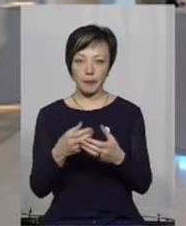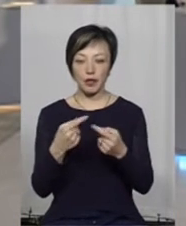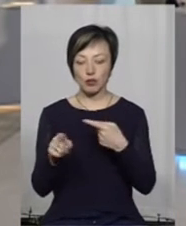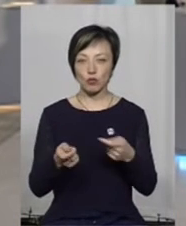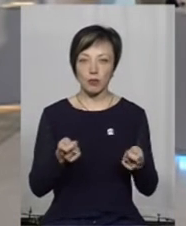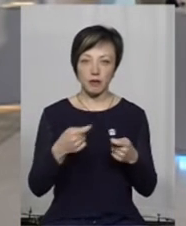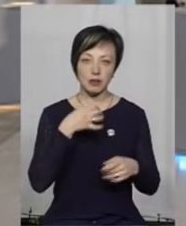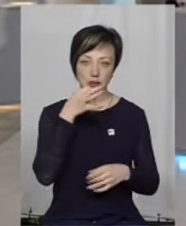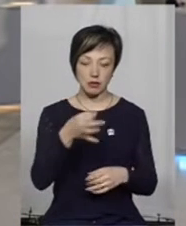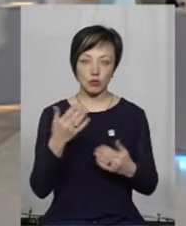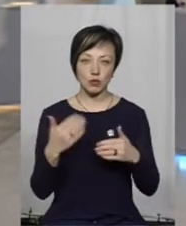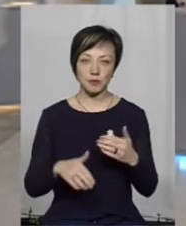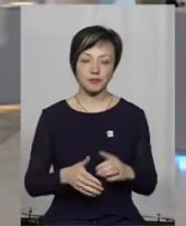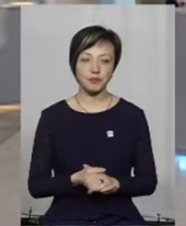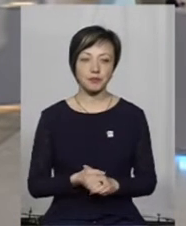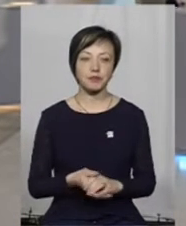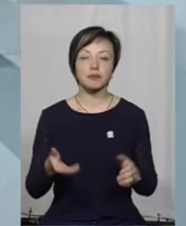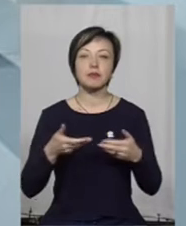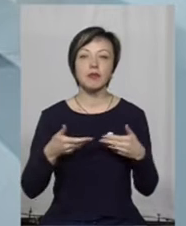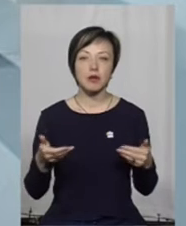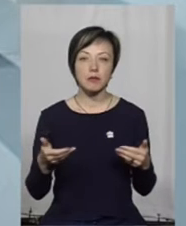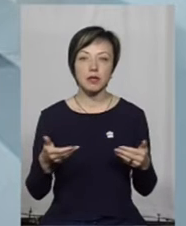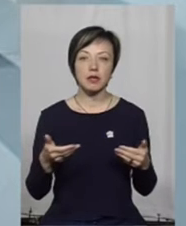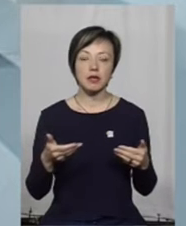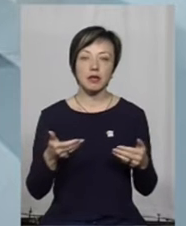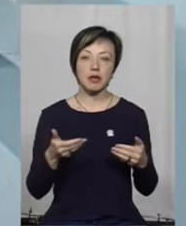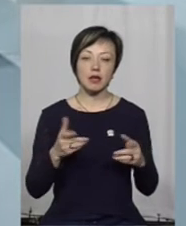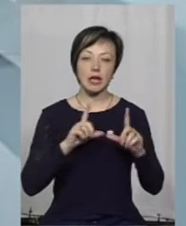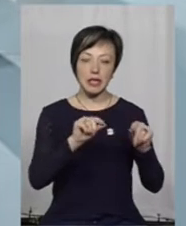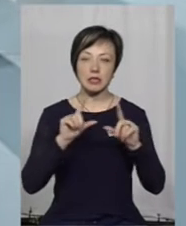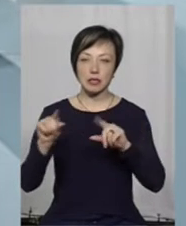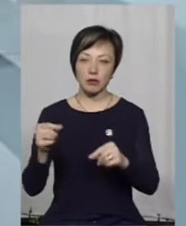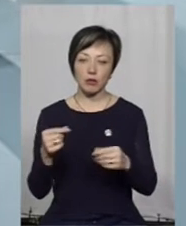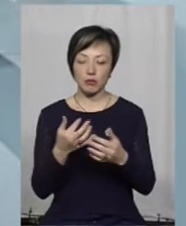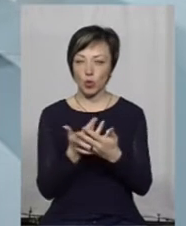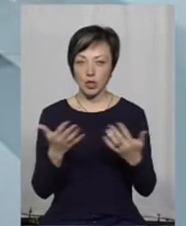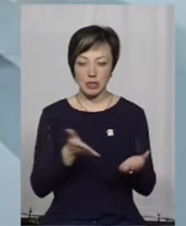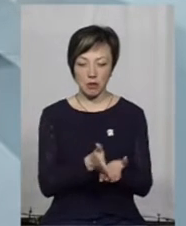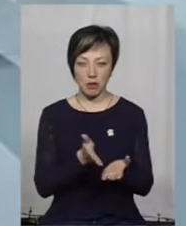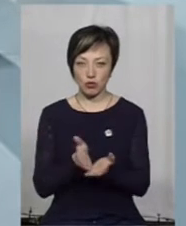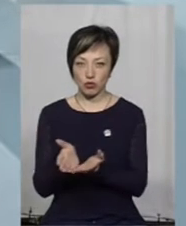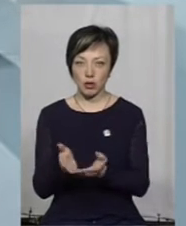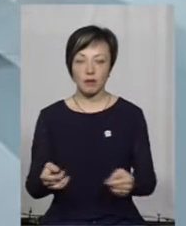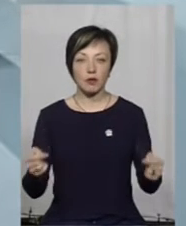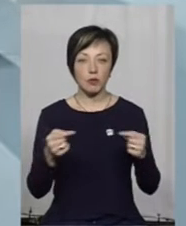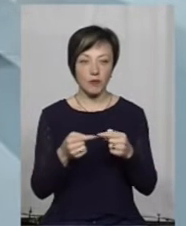інших управлінь, як я вже казав, і ми їздили по всіх маршрутах. Відповідно,